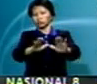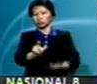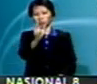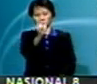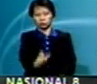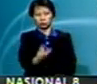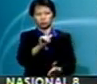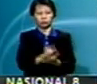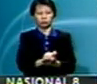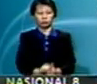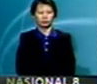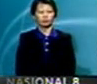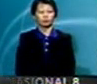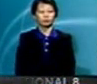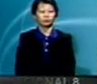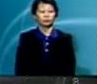tersebut.